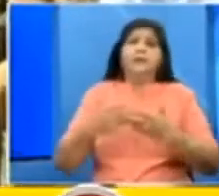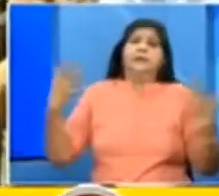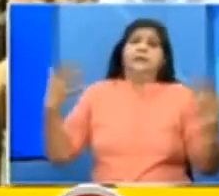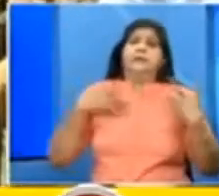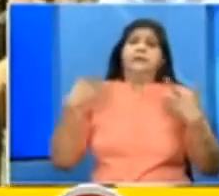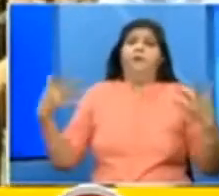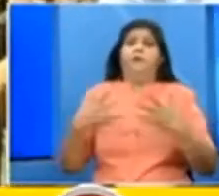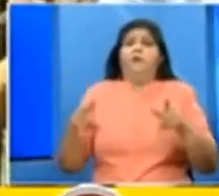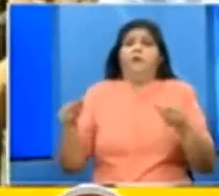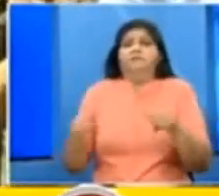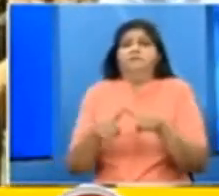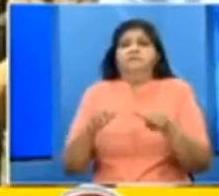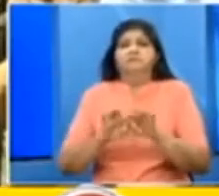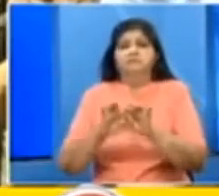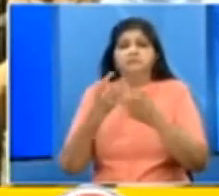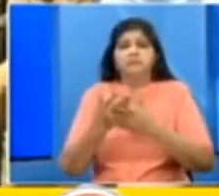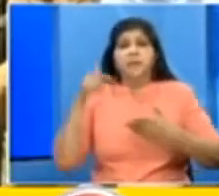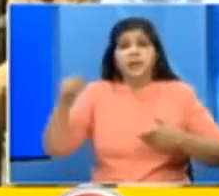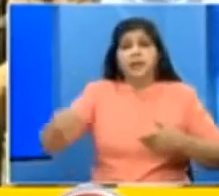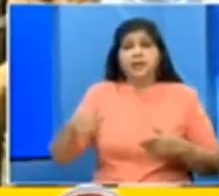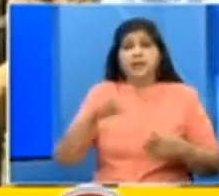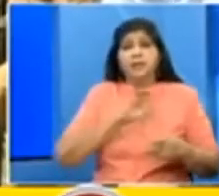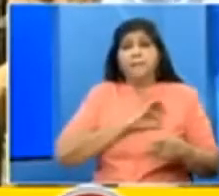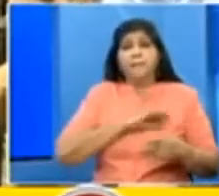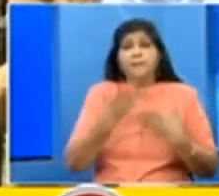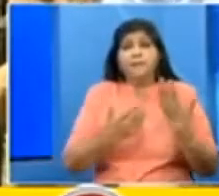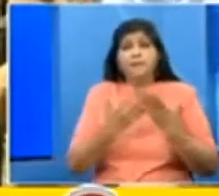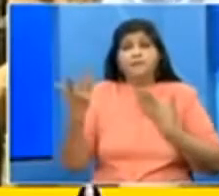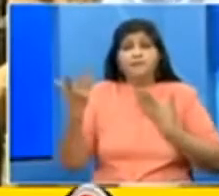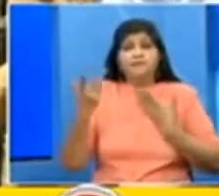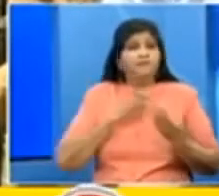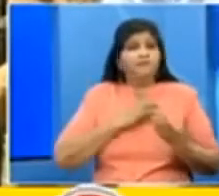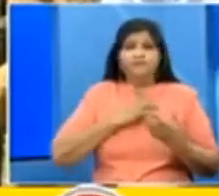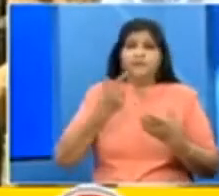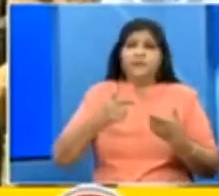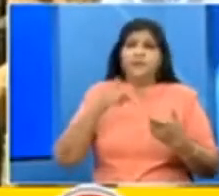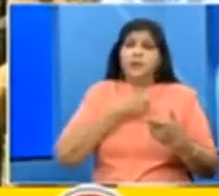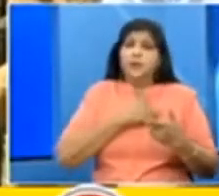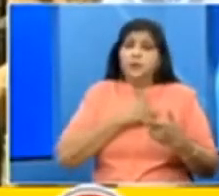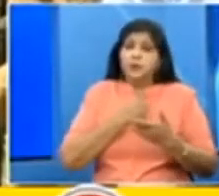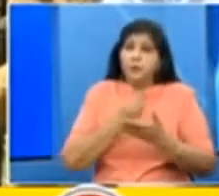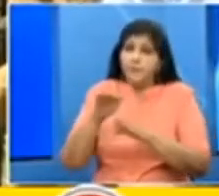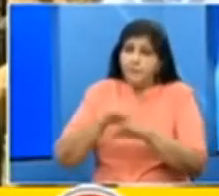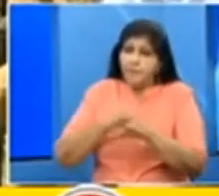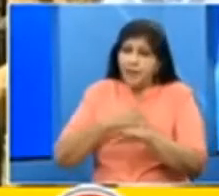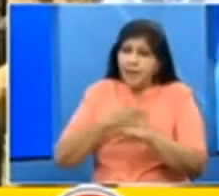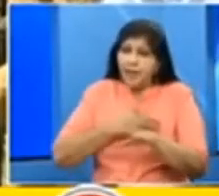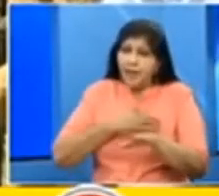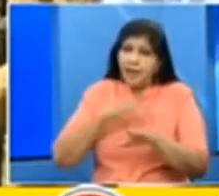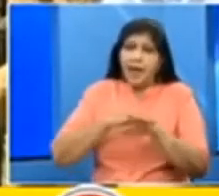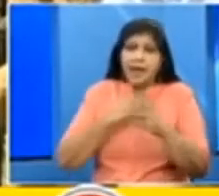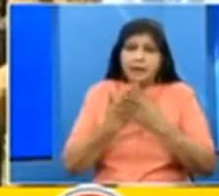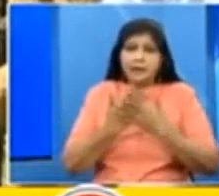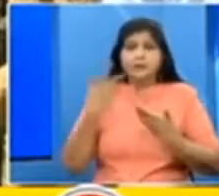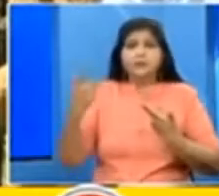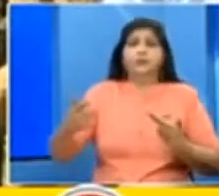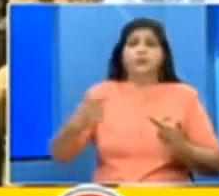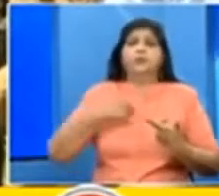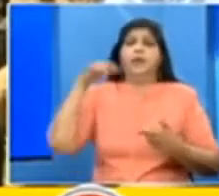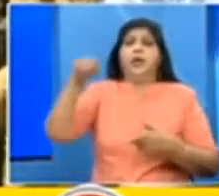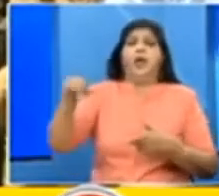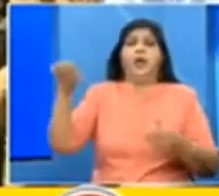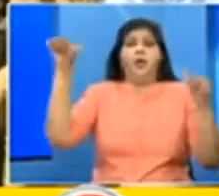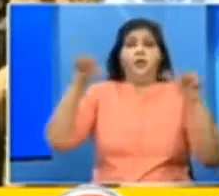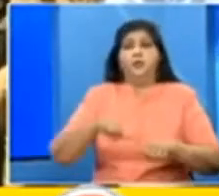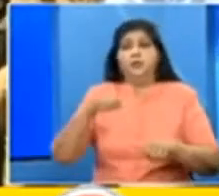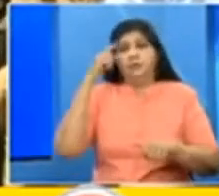करना। ऐसे स्वभाव के लोग जो हित करता है उसका भी नुकसान ही